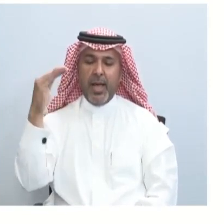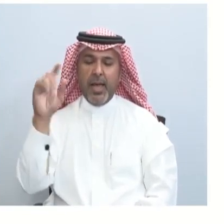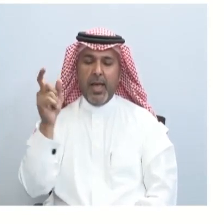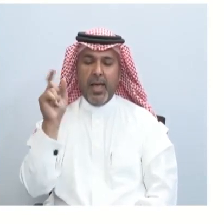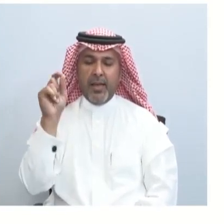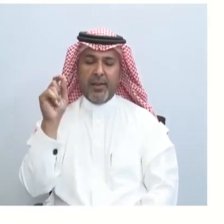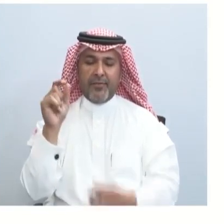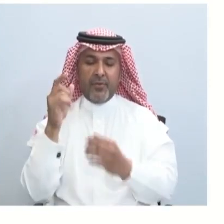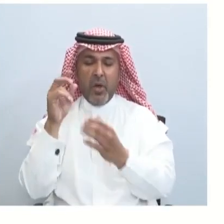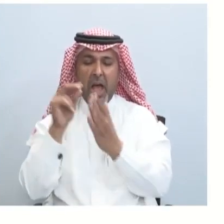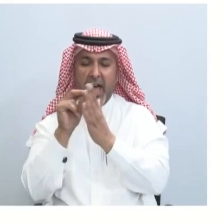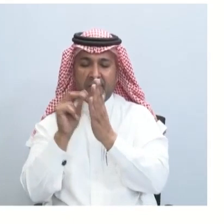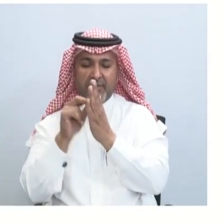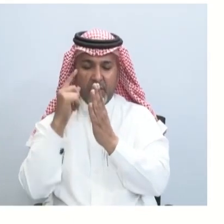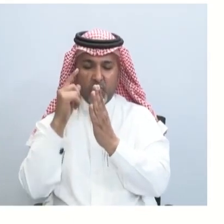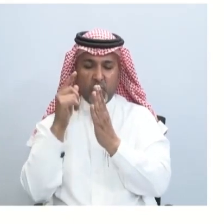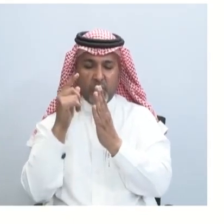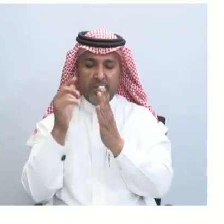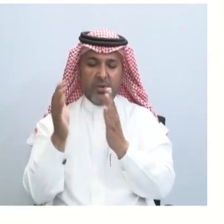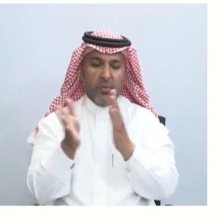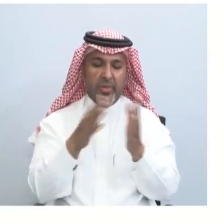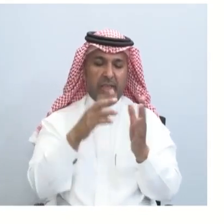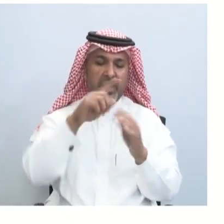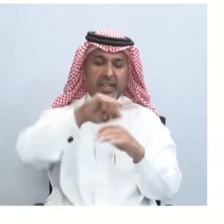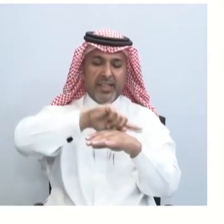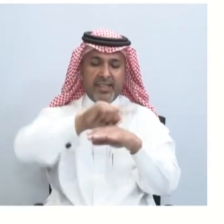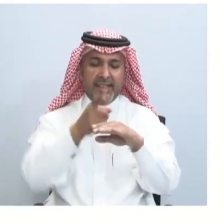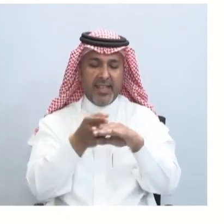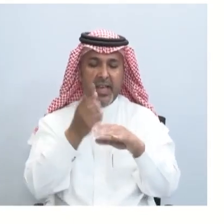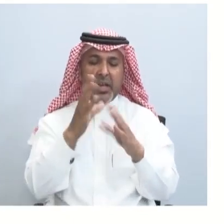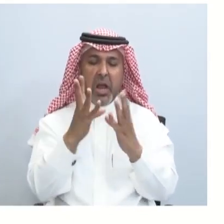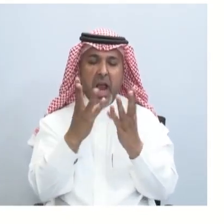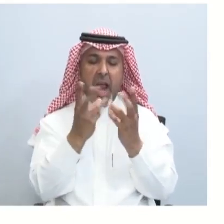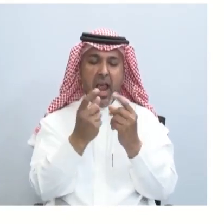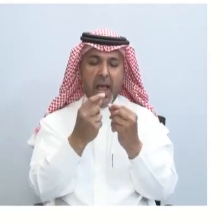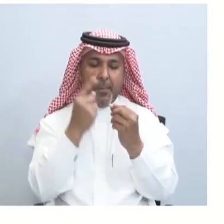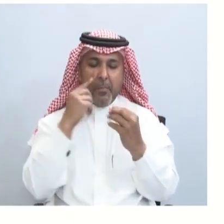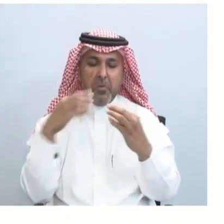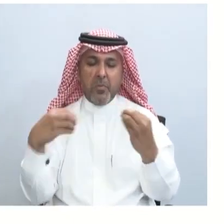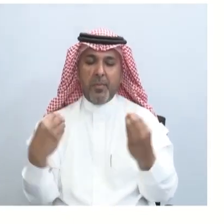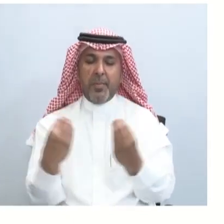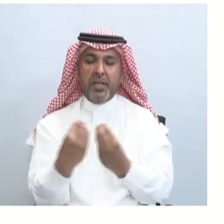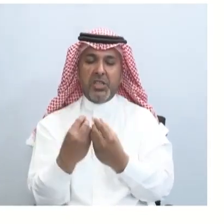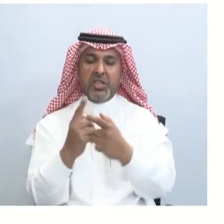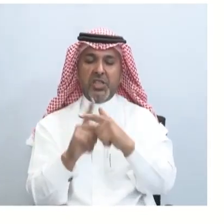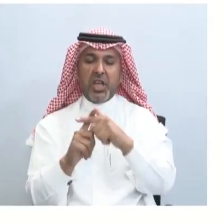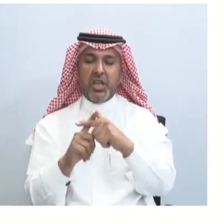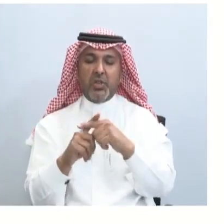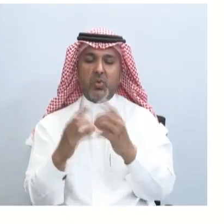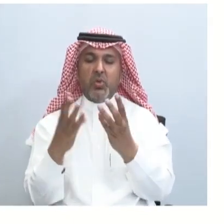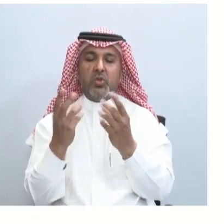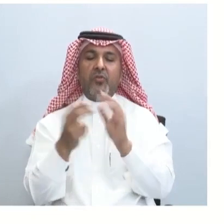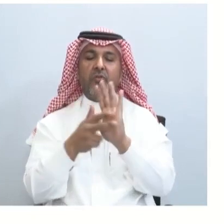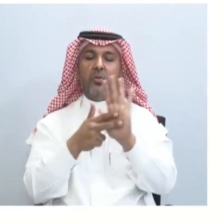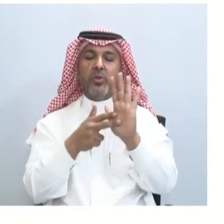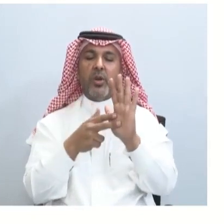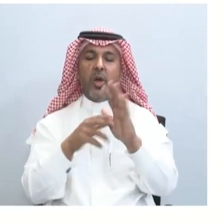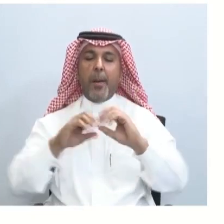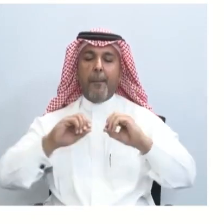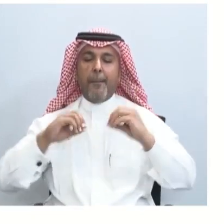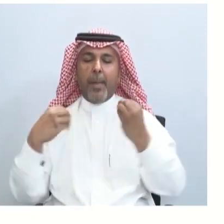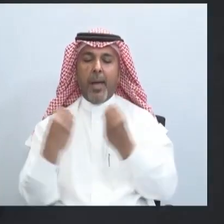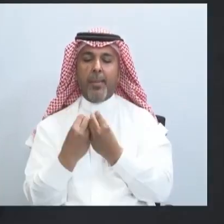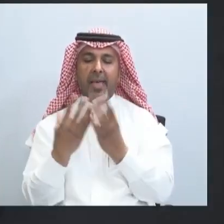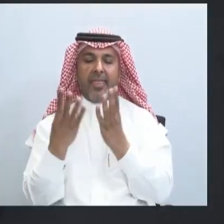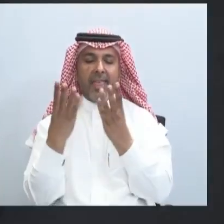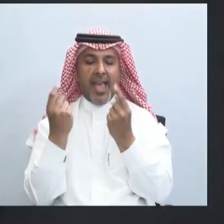مساحته وكذلك اذا نصف دائره نستطيع ان نوجد مساحتها ومن ثم نقوم بجمع هاتين مساحتين لتعطينا